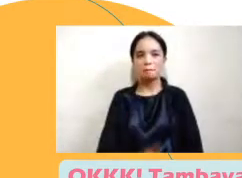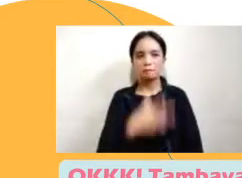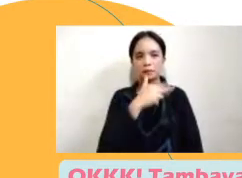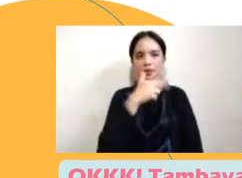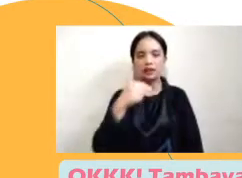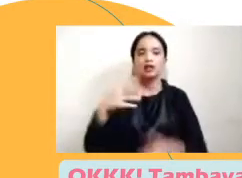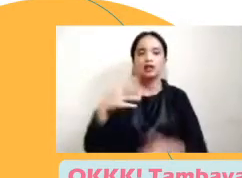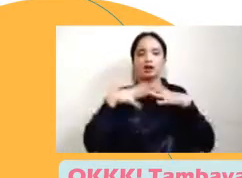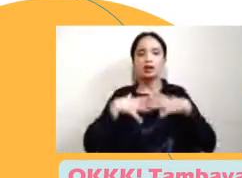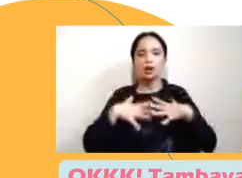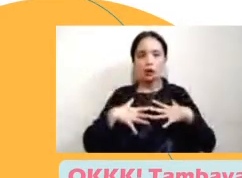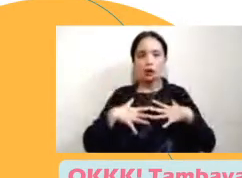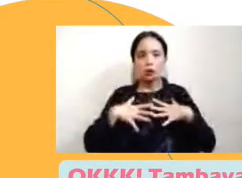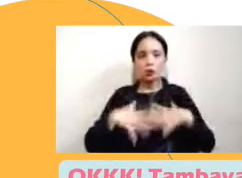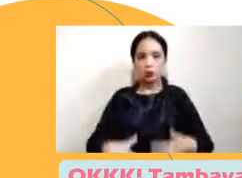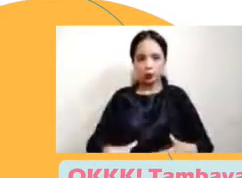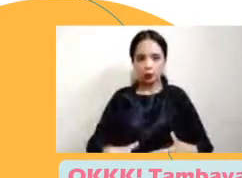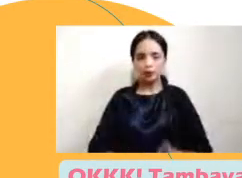Kaginhawaan. Sige ako.